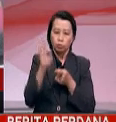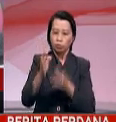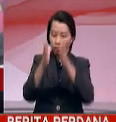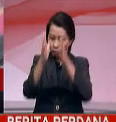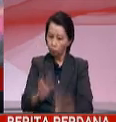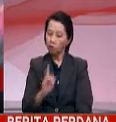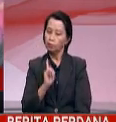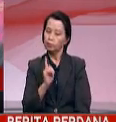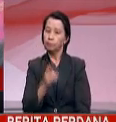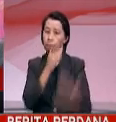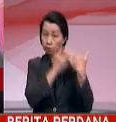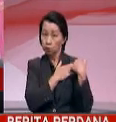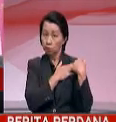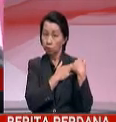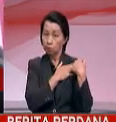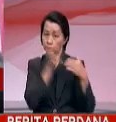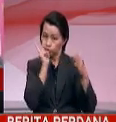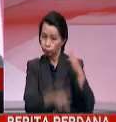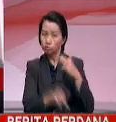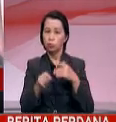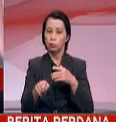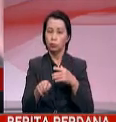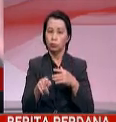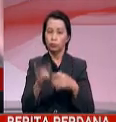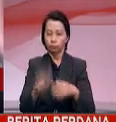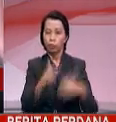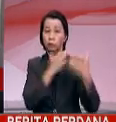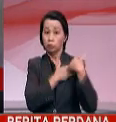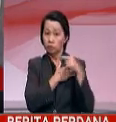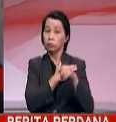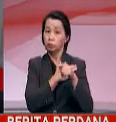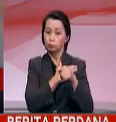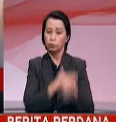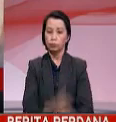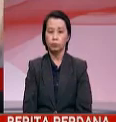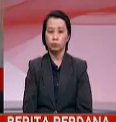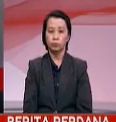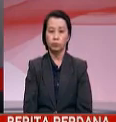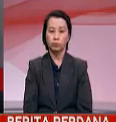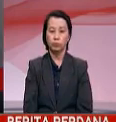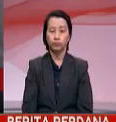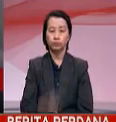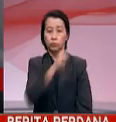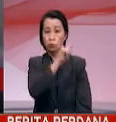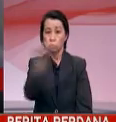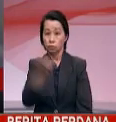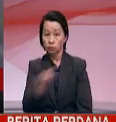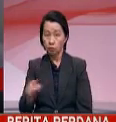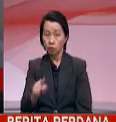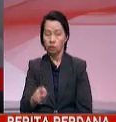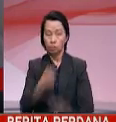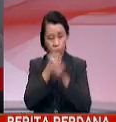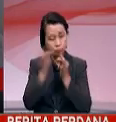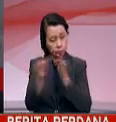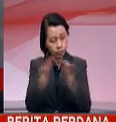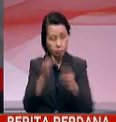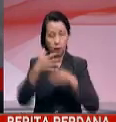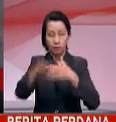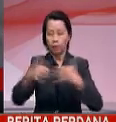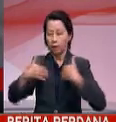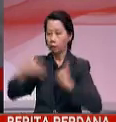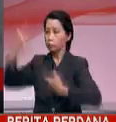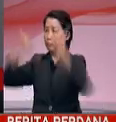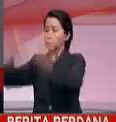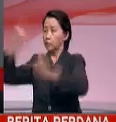orang yang penjenayah yang bertanggungjawab. Zuraida menjelaskan perkara itu selepas